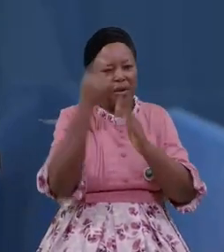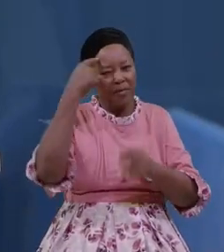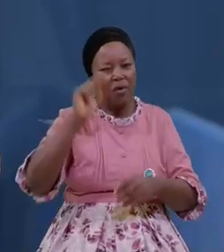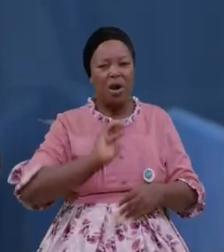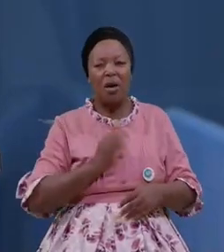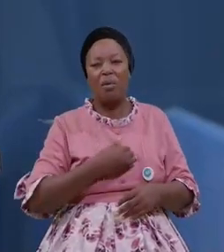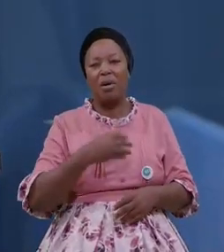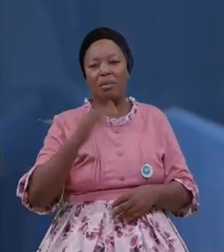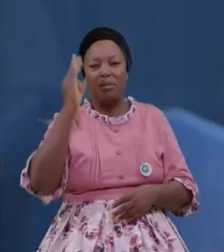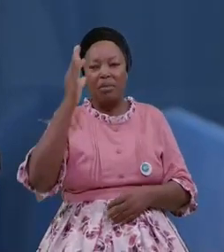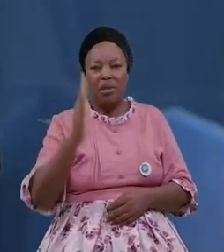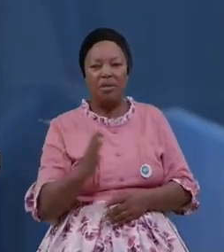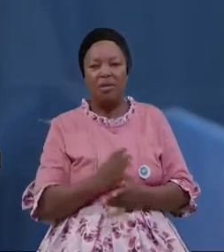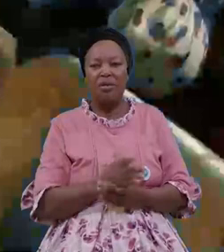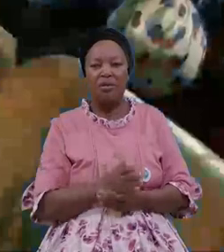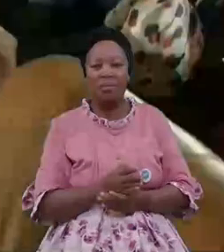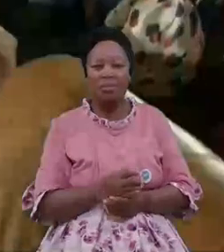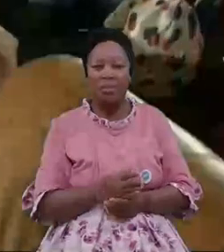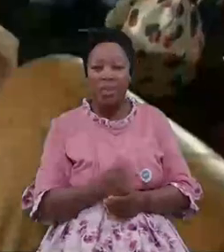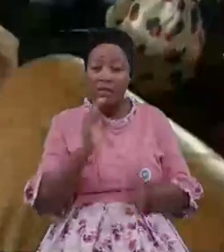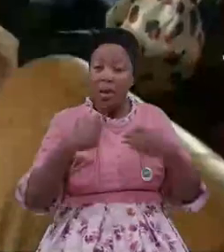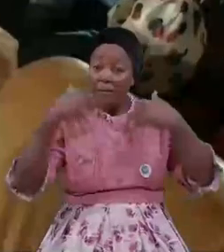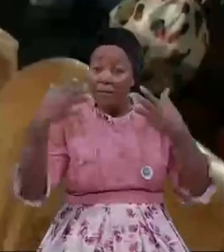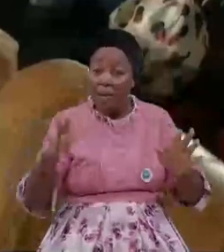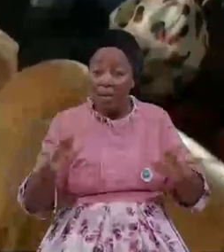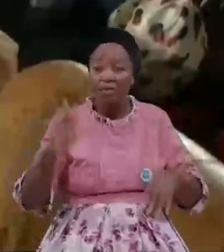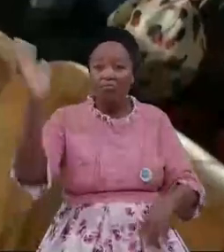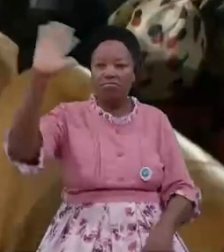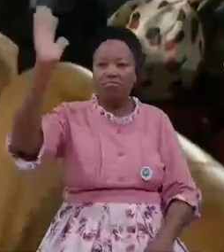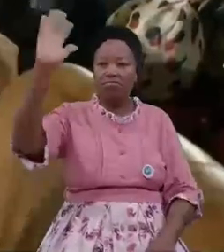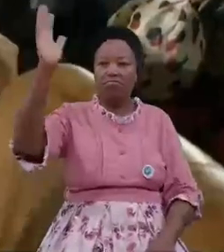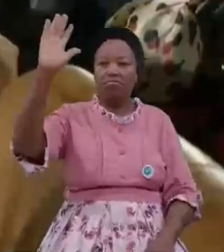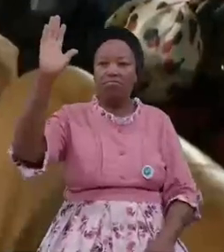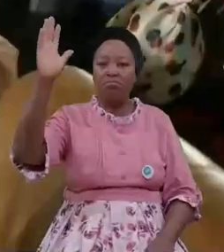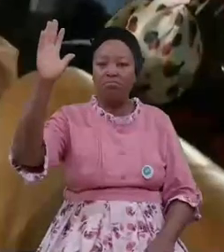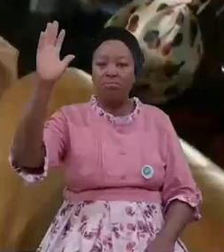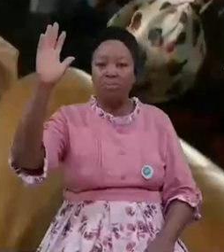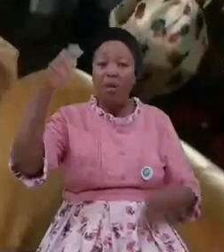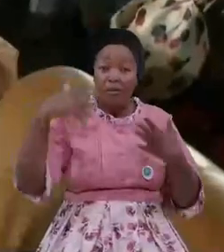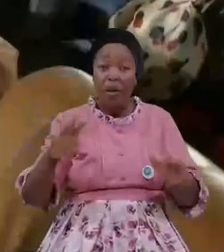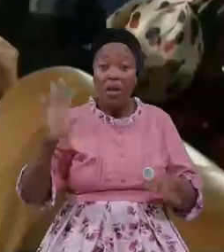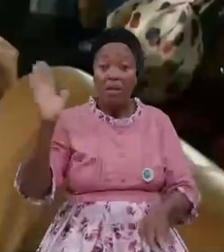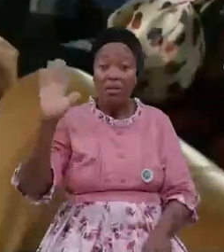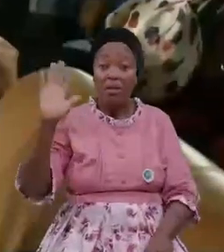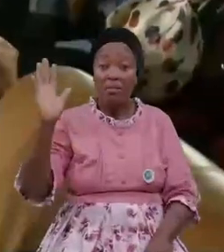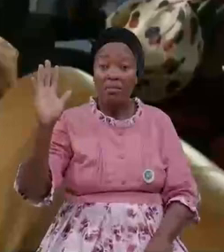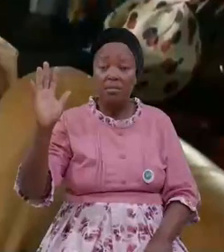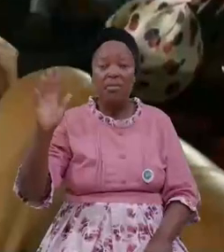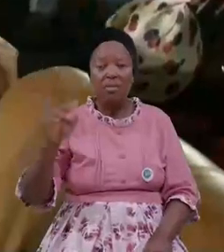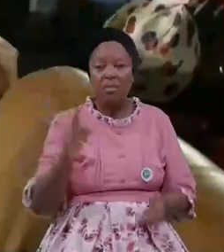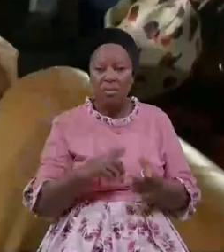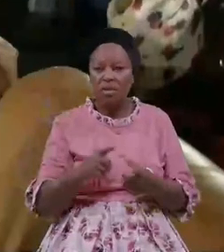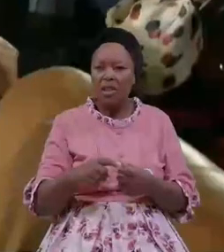past when done weic please save time don't miss